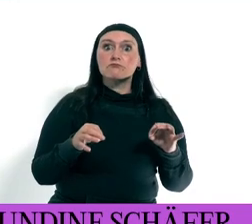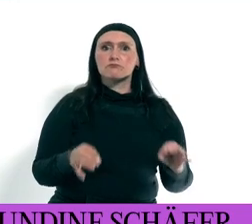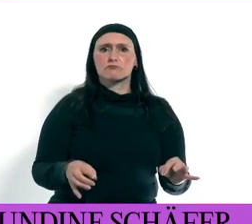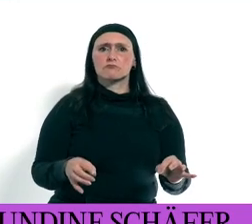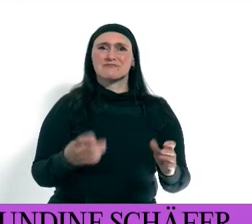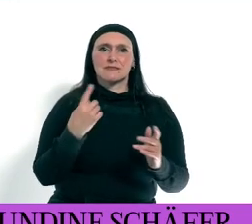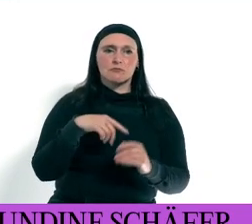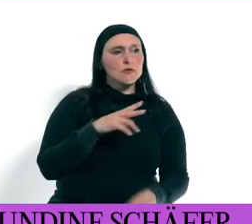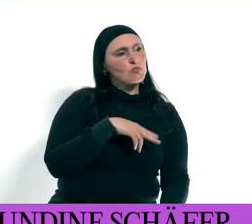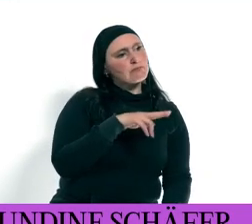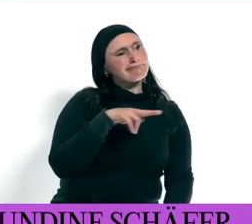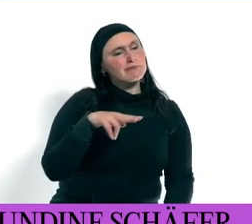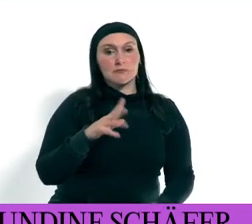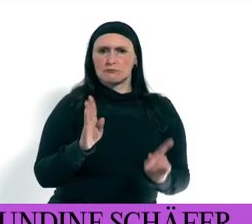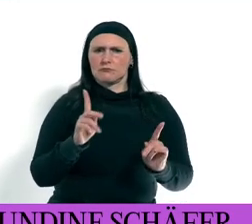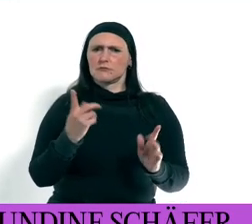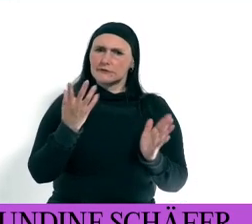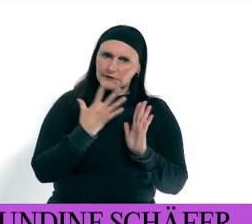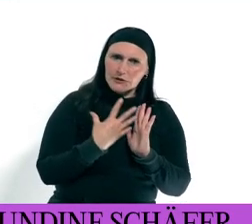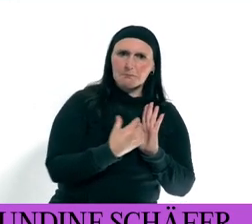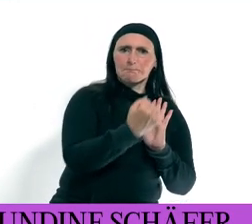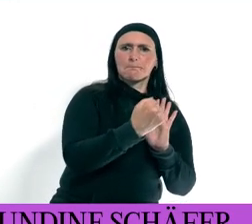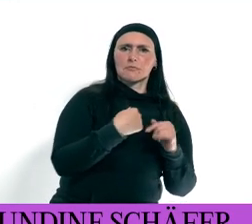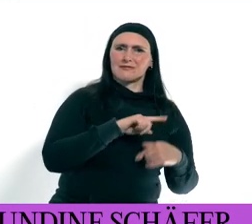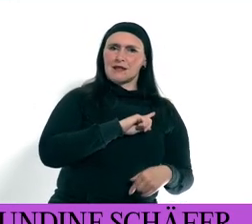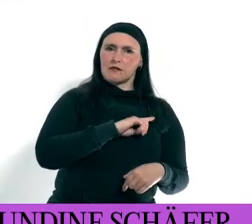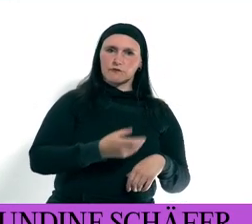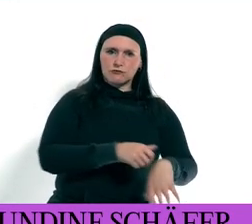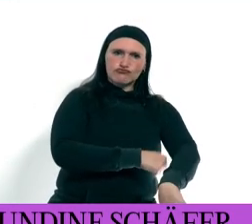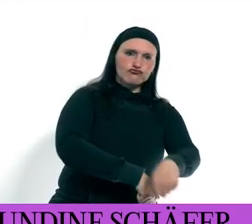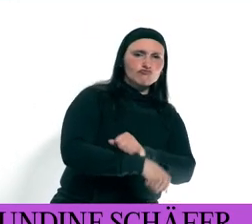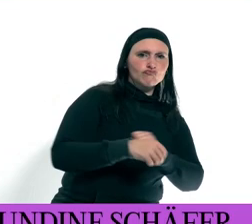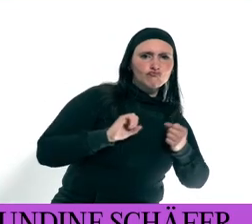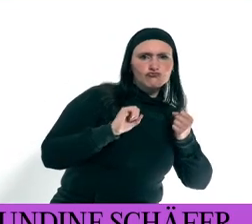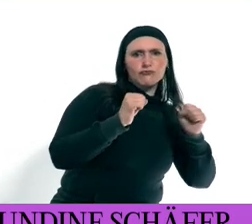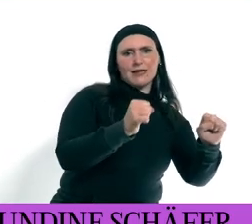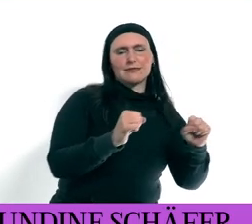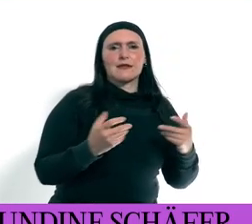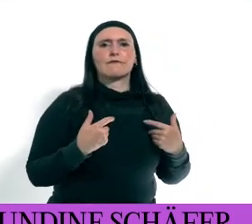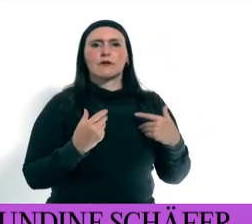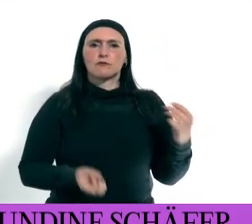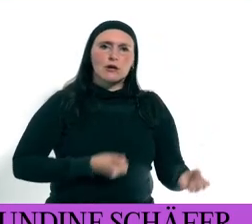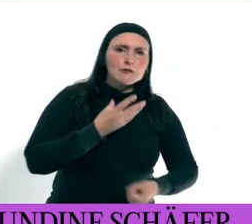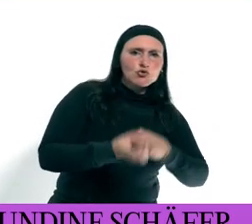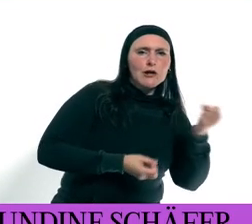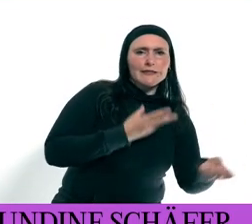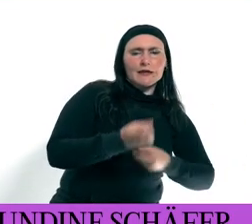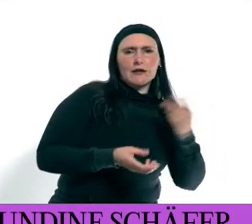quasi Galerie und das Zuhause. Man geht also nicht nur irgendwo hin, um etwas